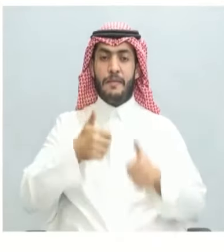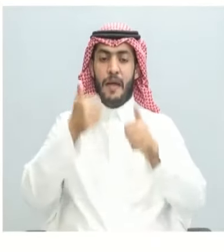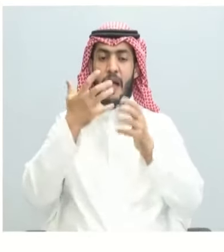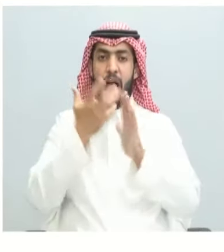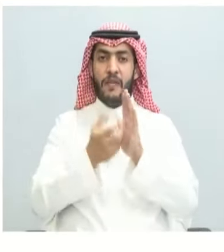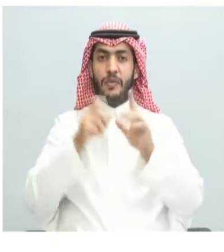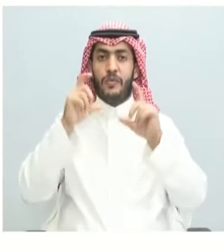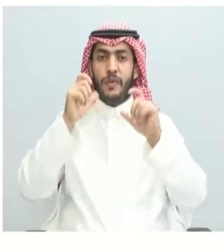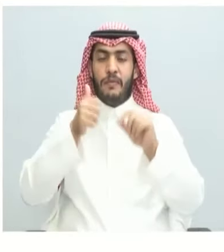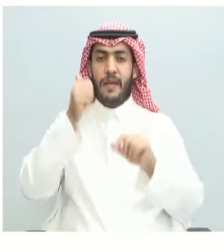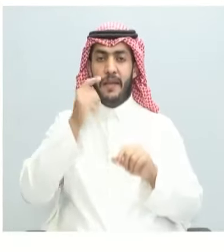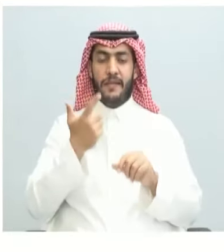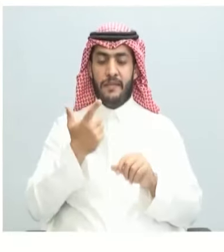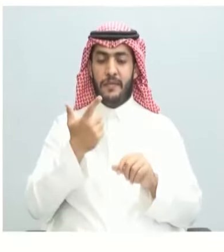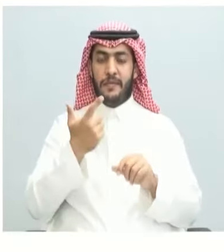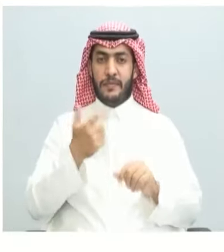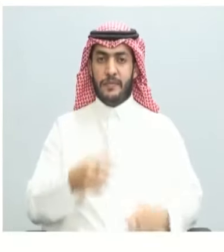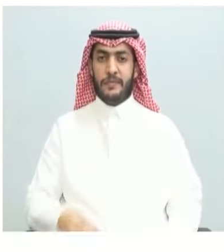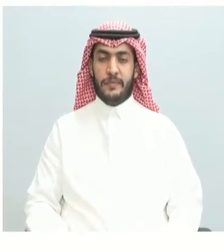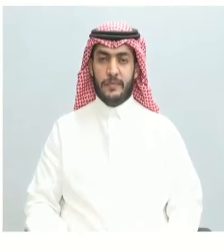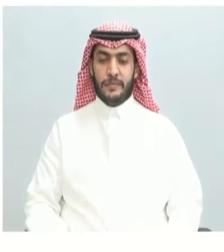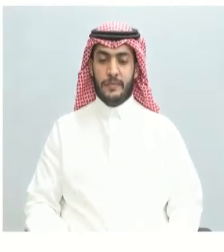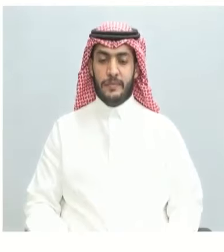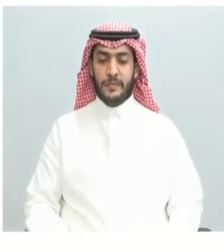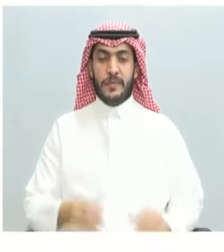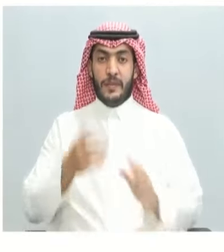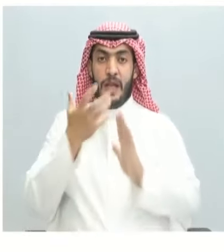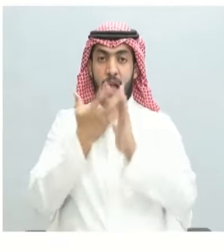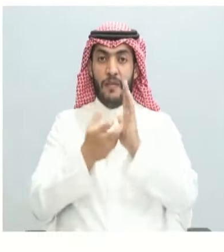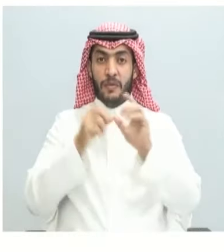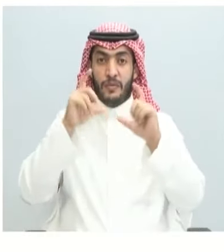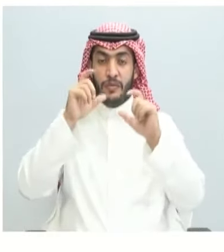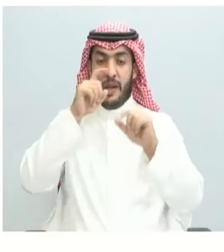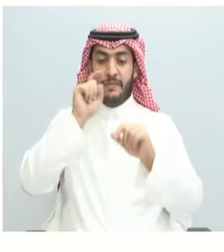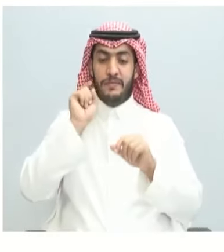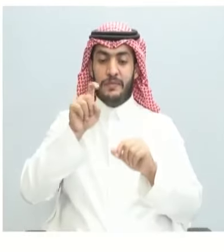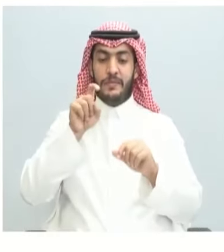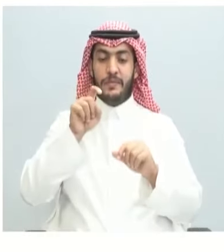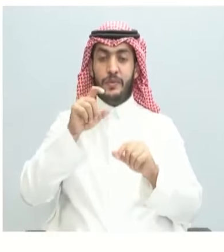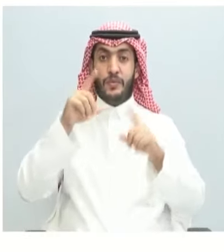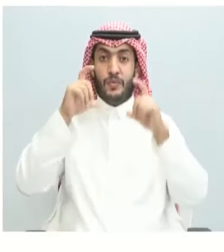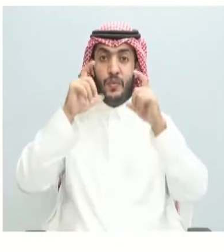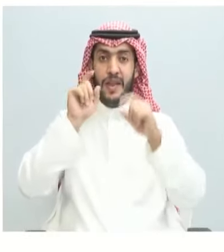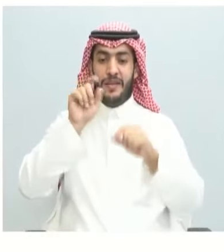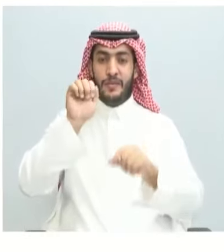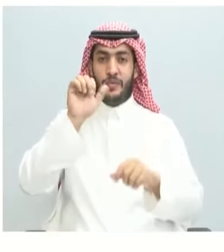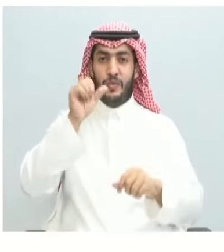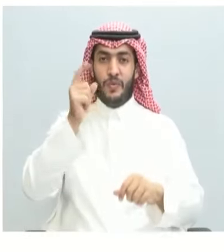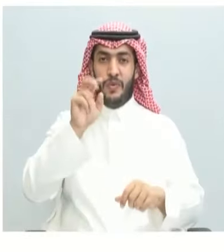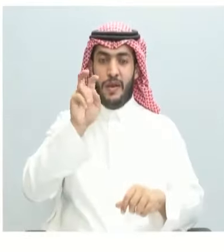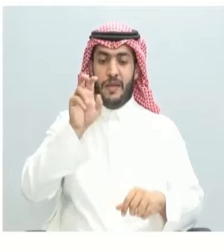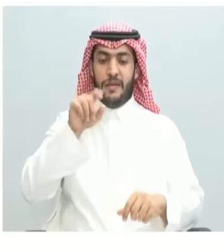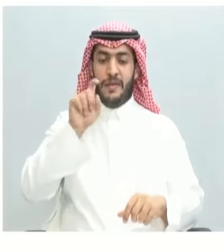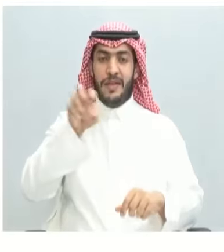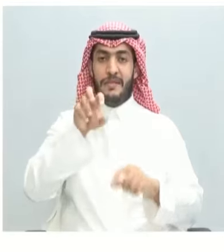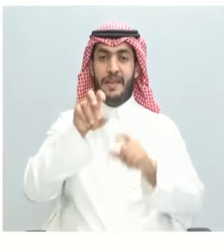بحفظ الصور احسنتم لحفظ ظ الصوره نقوم بالضغط على الصوره ثم نقوم بالضغط على الزر